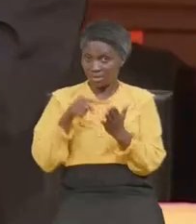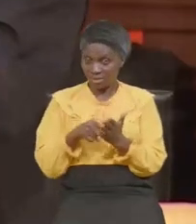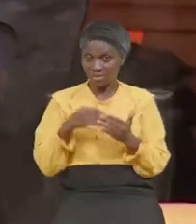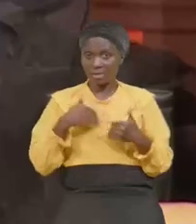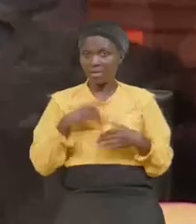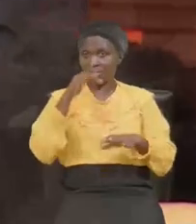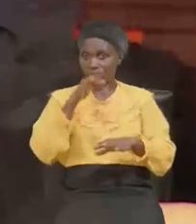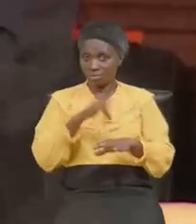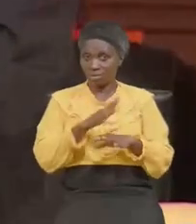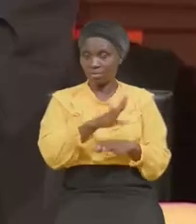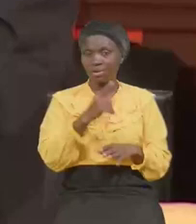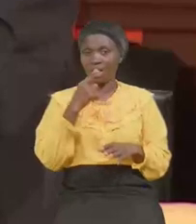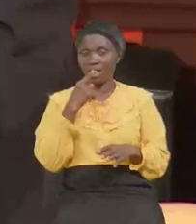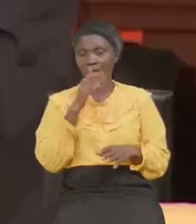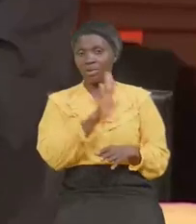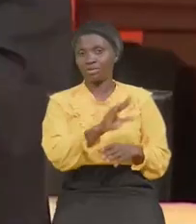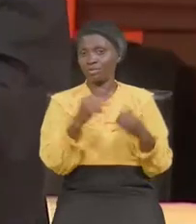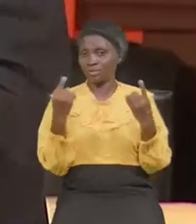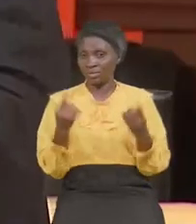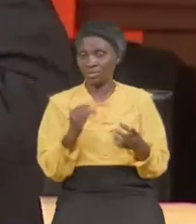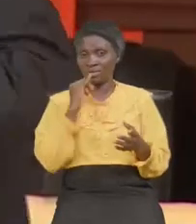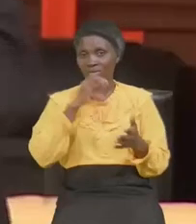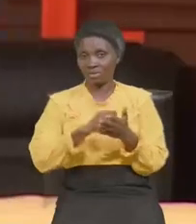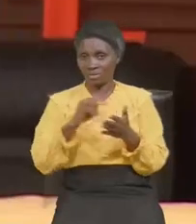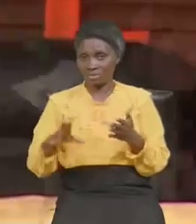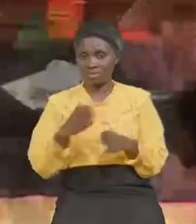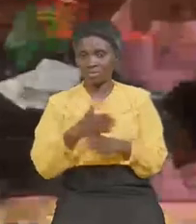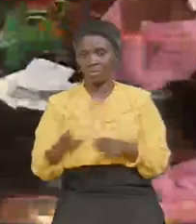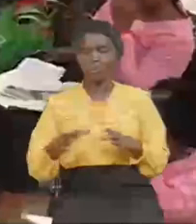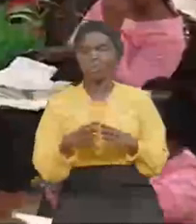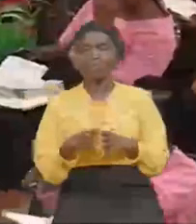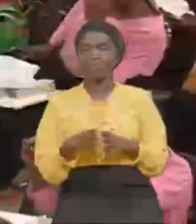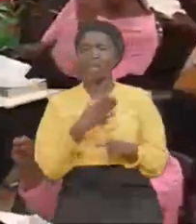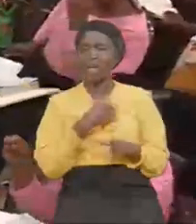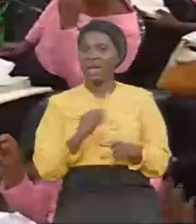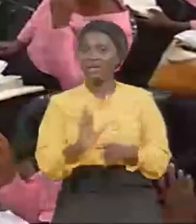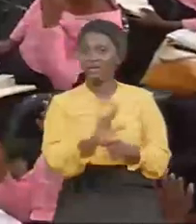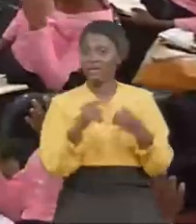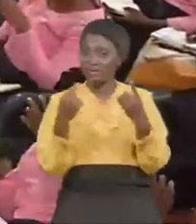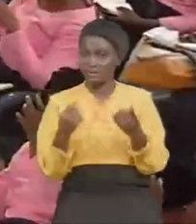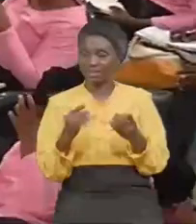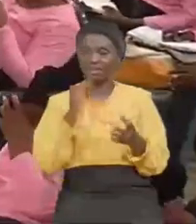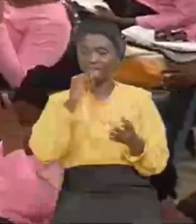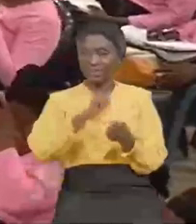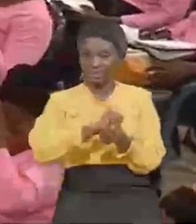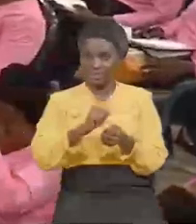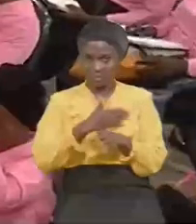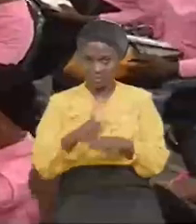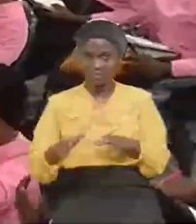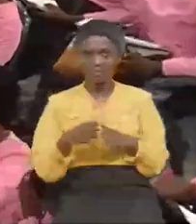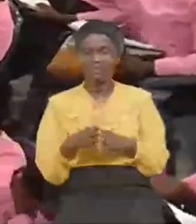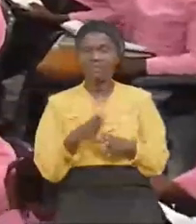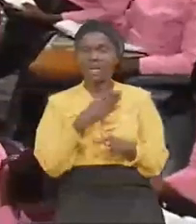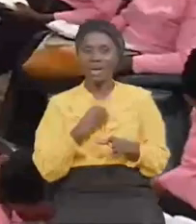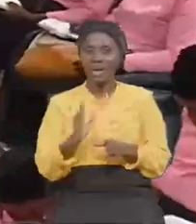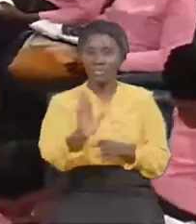Ton iniquité est enlevée et ton péché est expié. Et ton péché